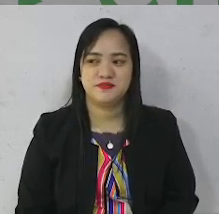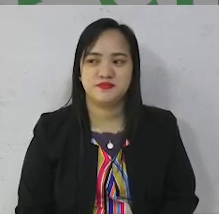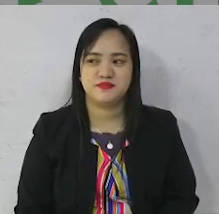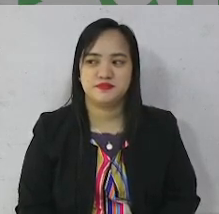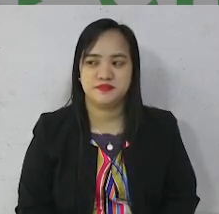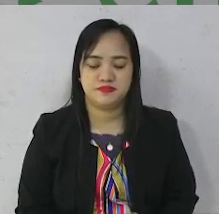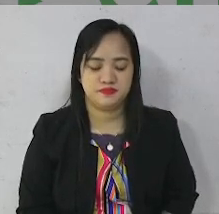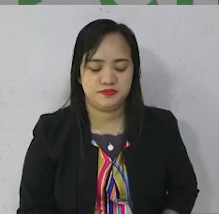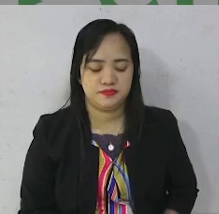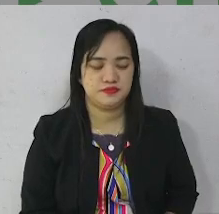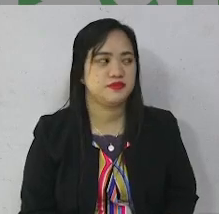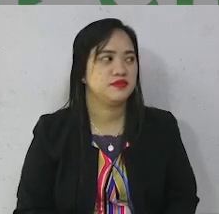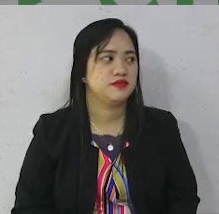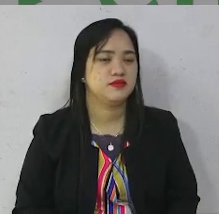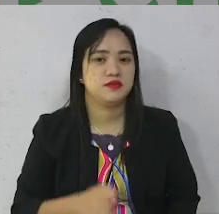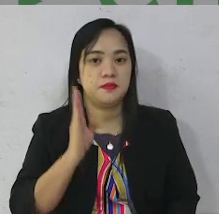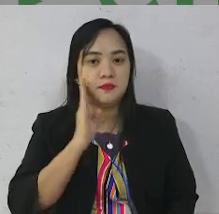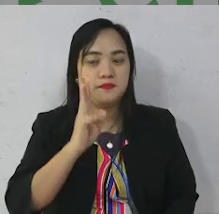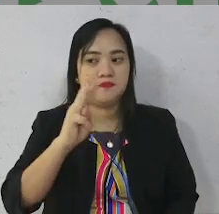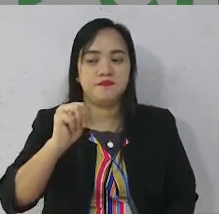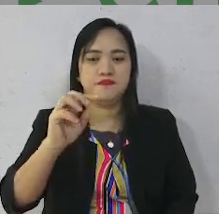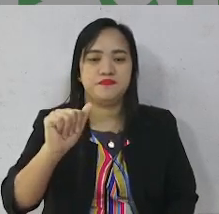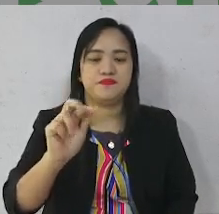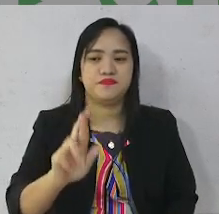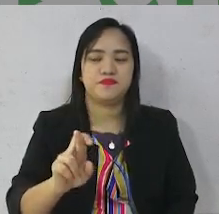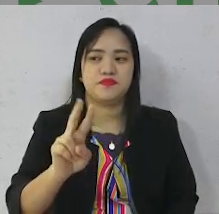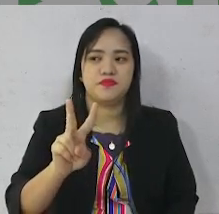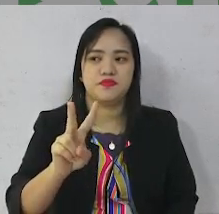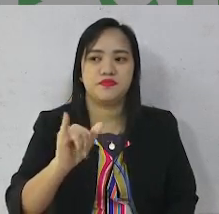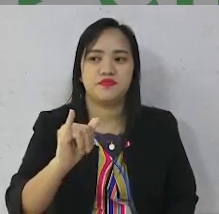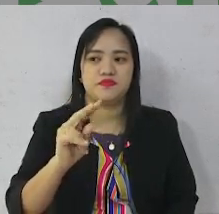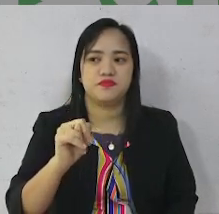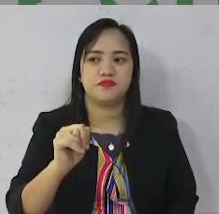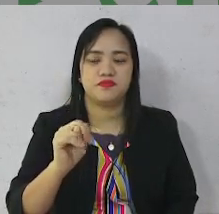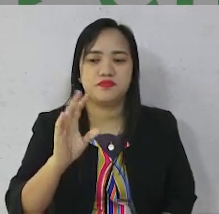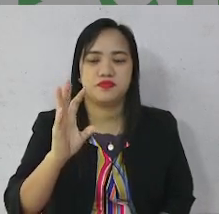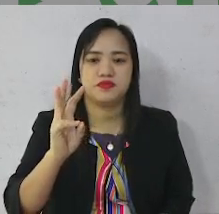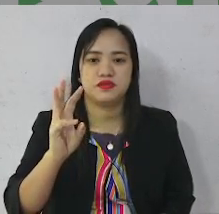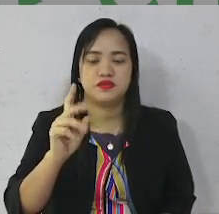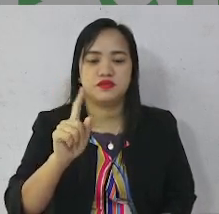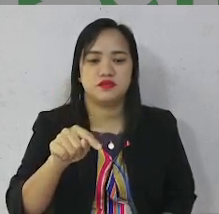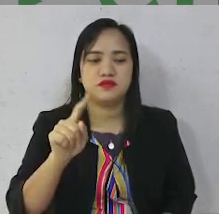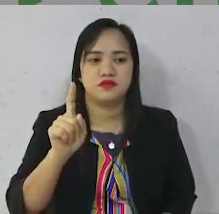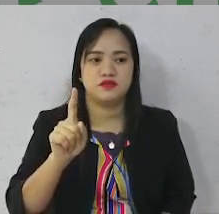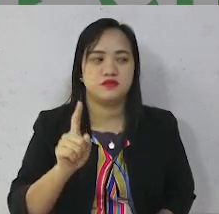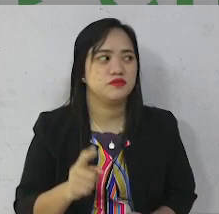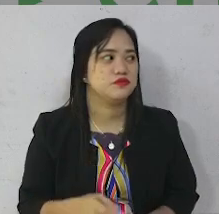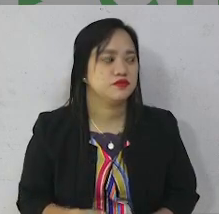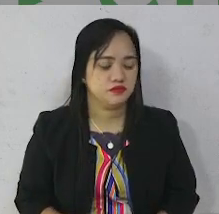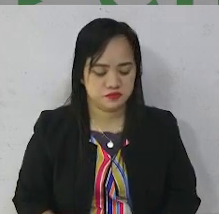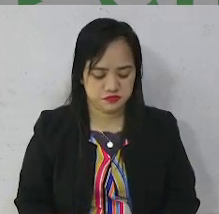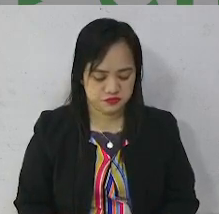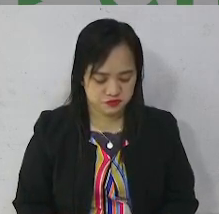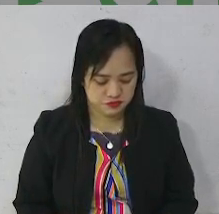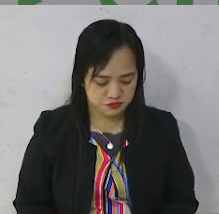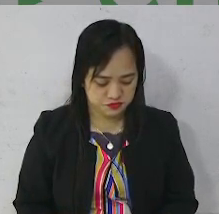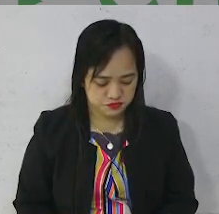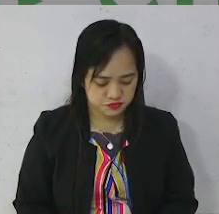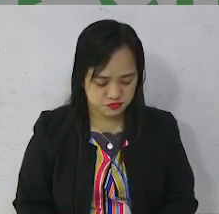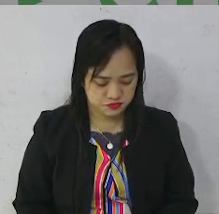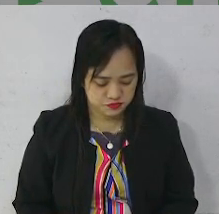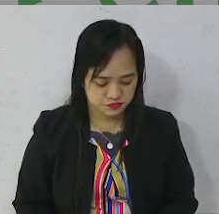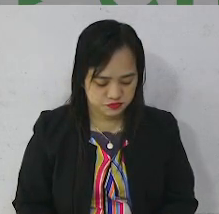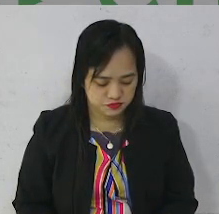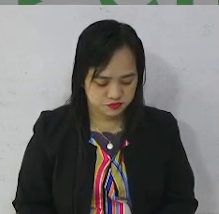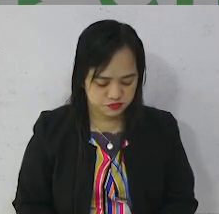o 62 Parang ganon 62 Oo Yeah O eh si Ate matangkad din si sir Si Ma'am le o kaya may